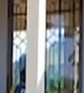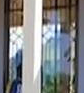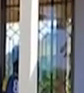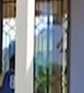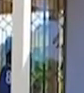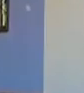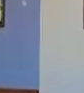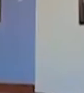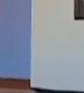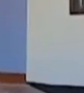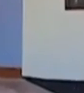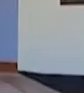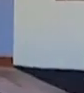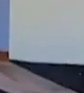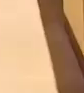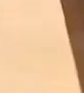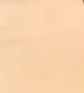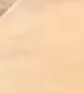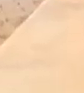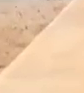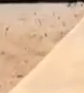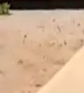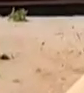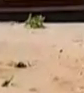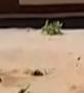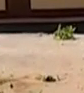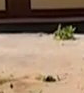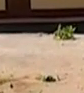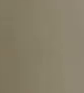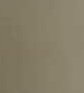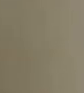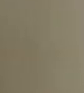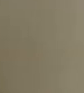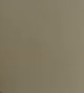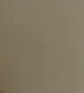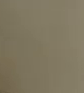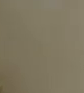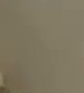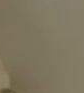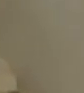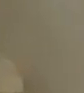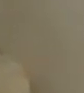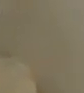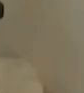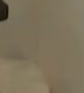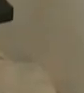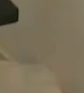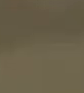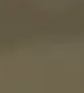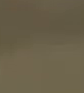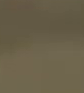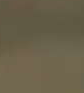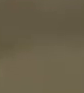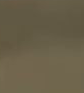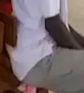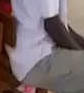iliyopita, tumeongeza idadi za zahanati kutoka 6,044 hadi kufikia zahanati 6,400. Vile